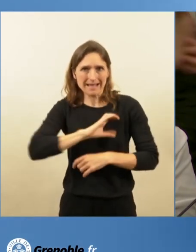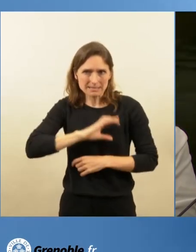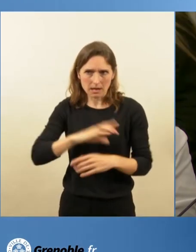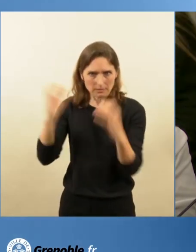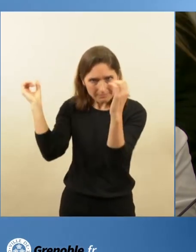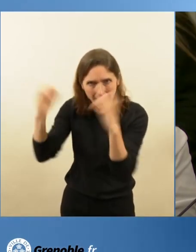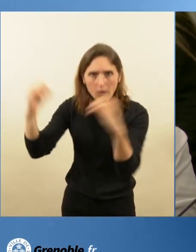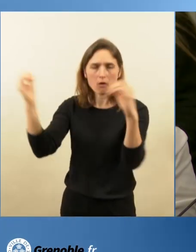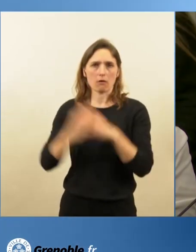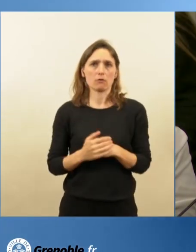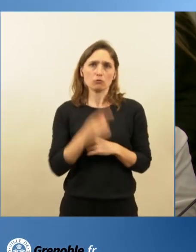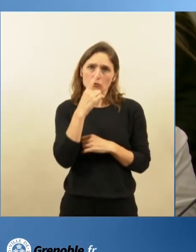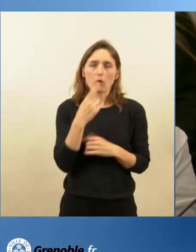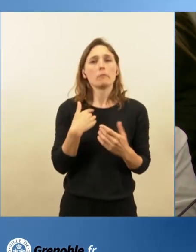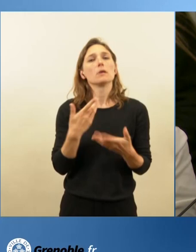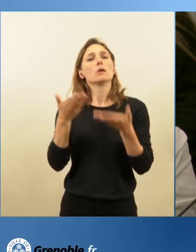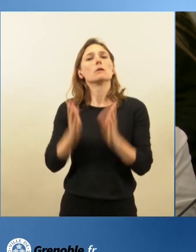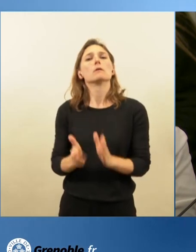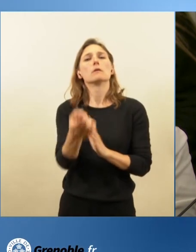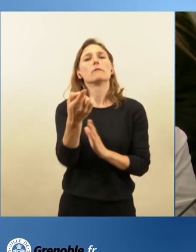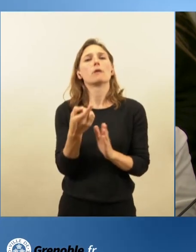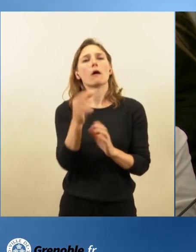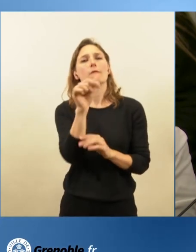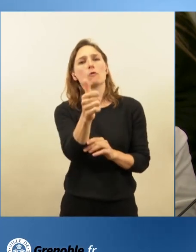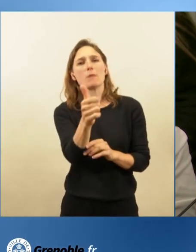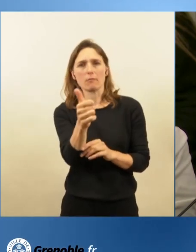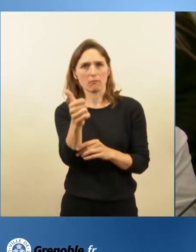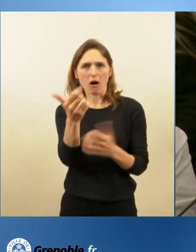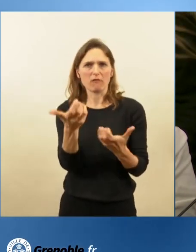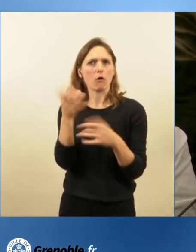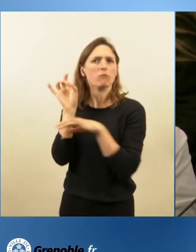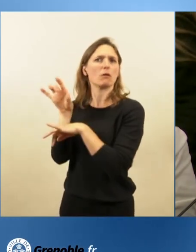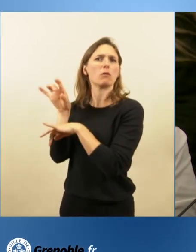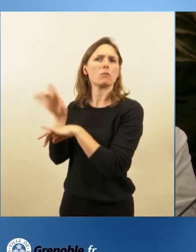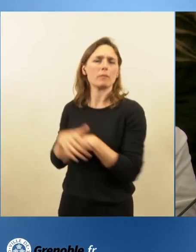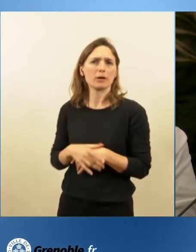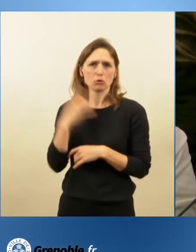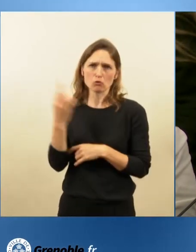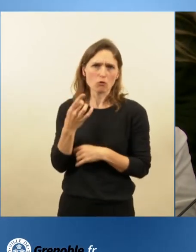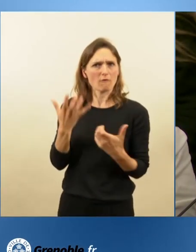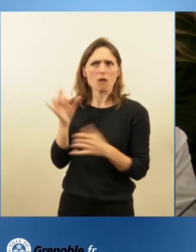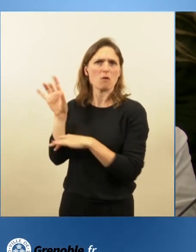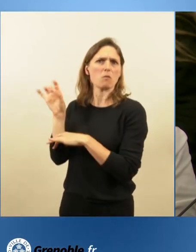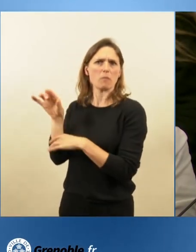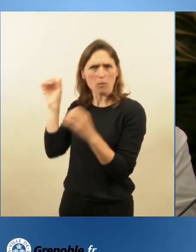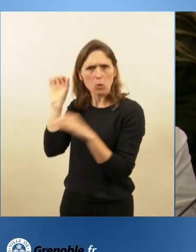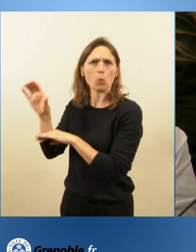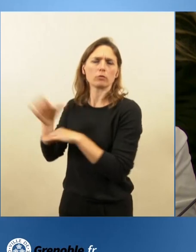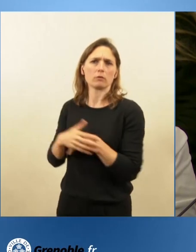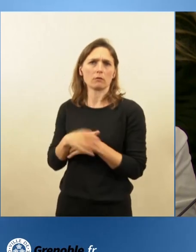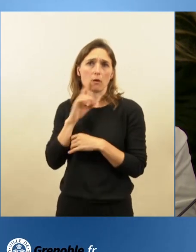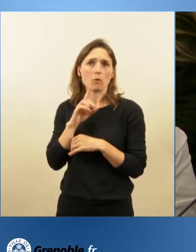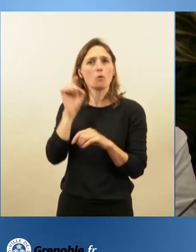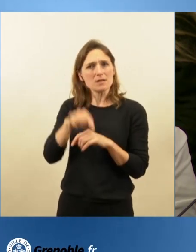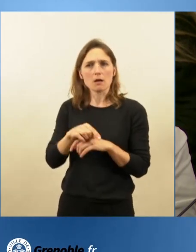les propositions ne viennent pas de vous ou cherchez toujours à les repousser à vous opposer comme si le rassemblement devait être derrière vous